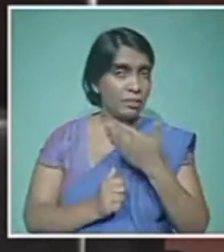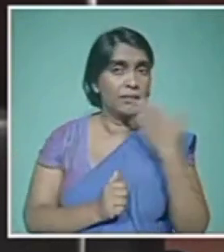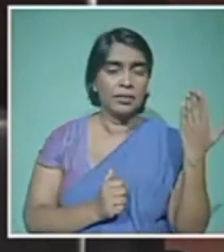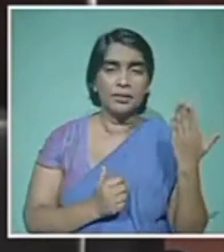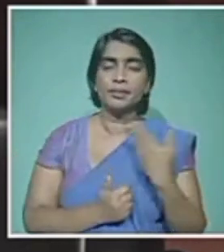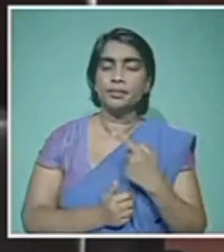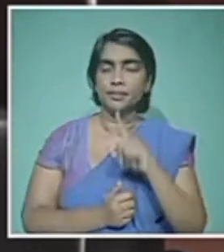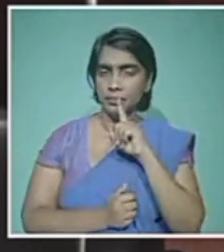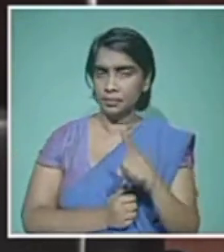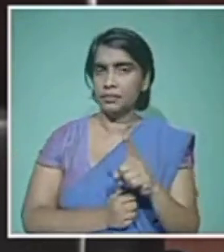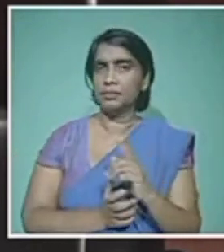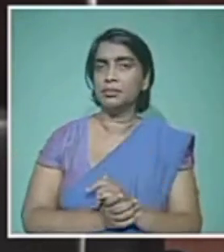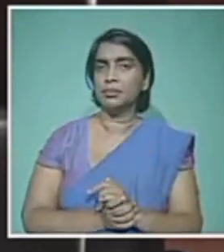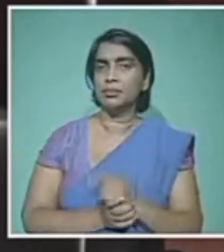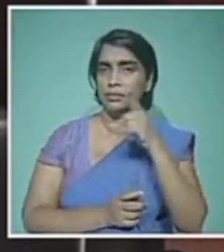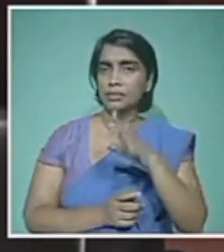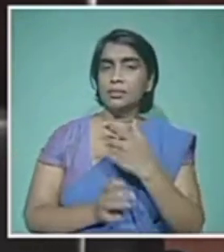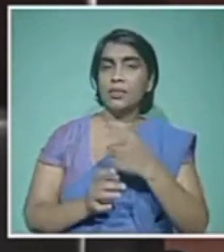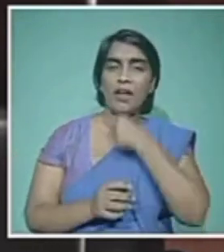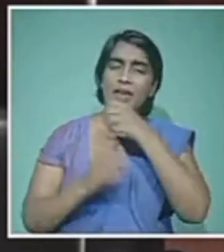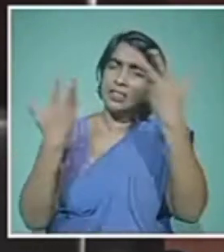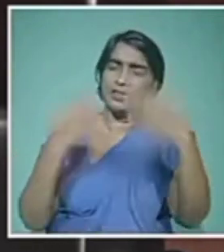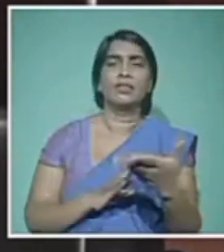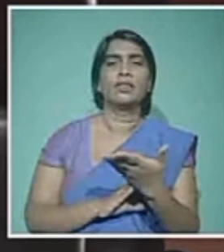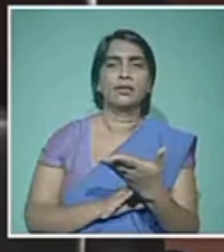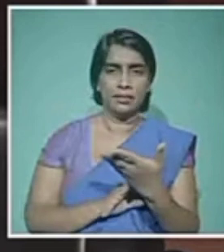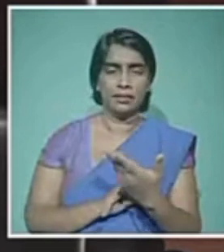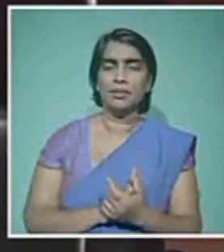මම නම් කියන්නේ දැන් ඔයගොල්ලෝ ආයි කාලේ ඉවරයි.